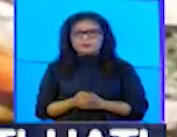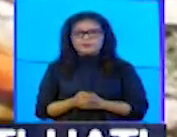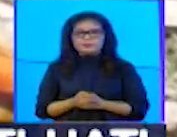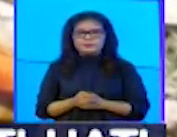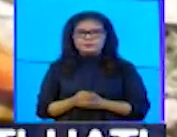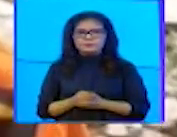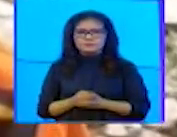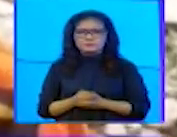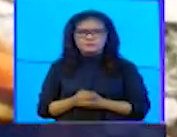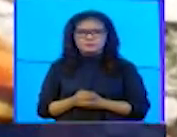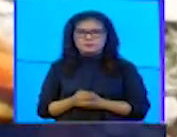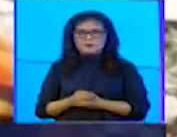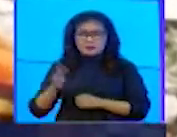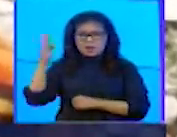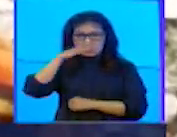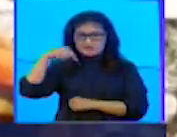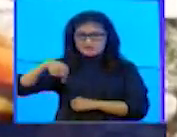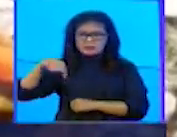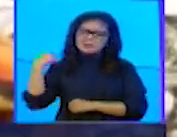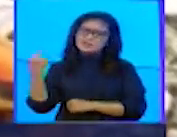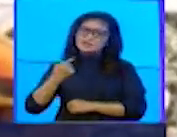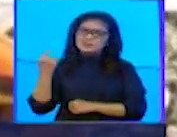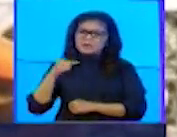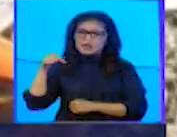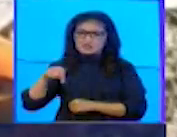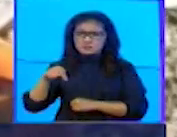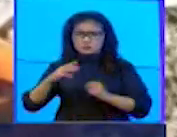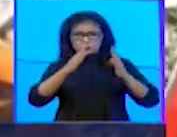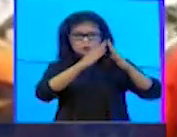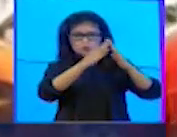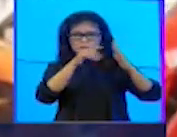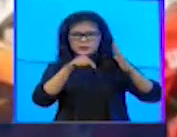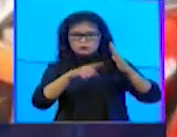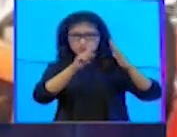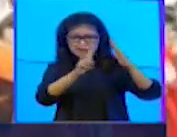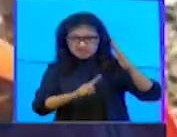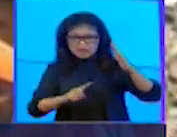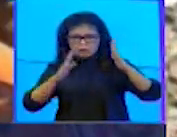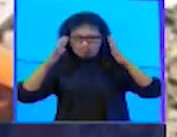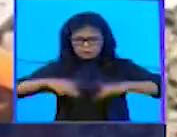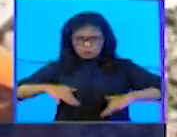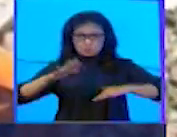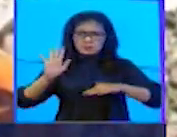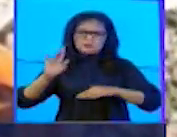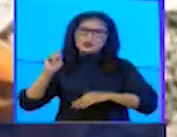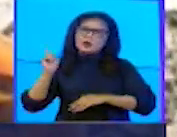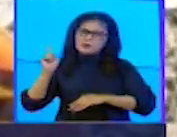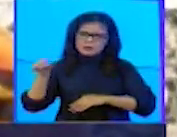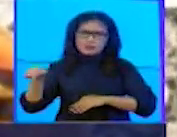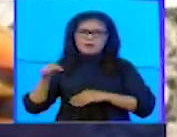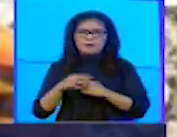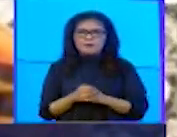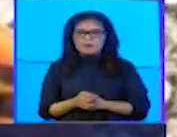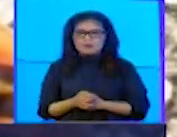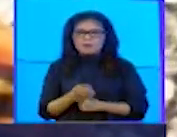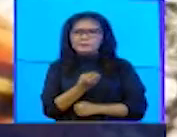bangunan yang dinilai berbahaya dan rawan untuk keselamatan penghuni maupun masyarakat yang melintas. Berapa bangunan yang dirobohkan?